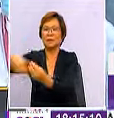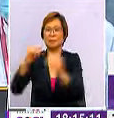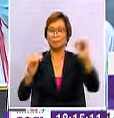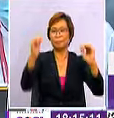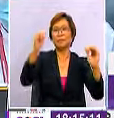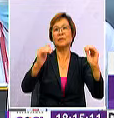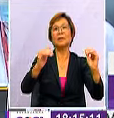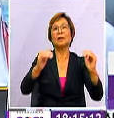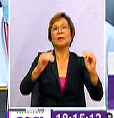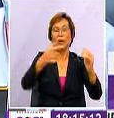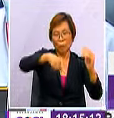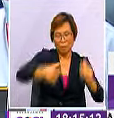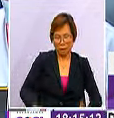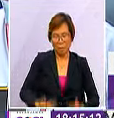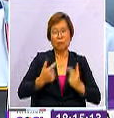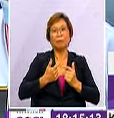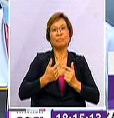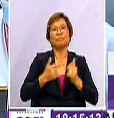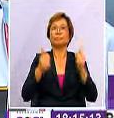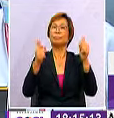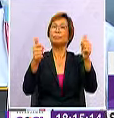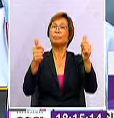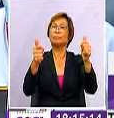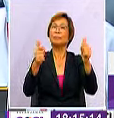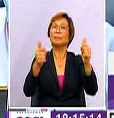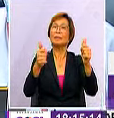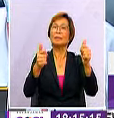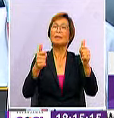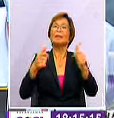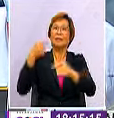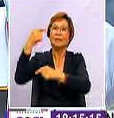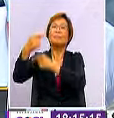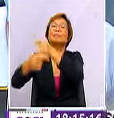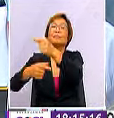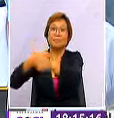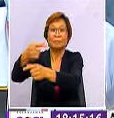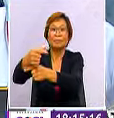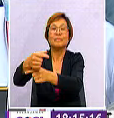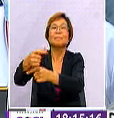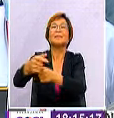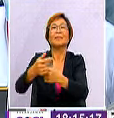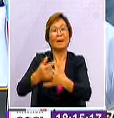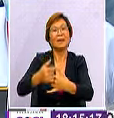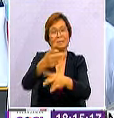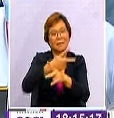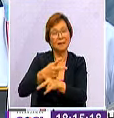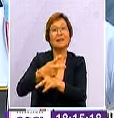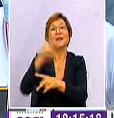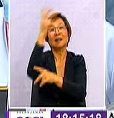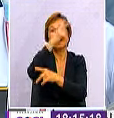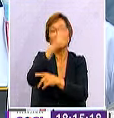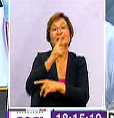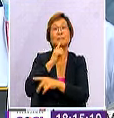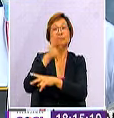sekitar supaya kualiti hidup kita terjaga dan legasi generasi akan datang dipelihara. Kerajaan yakin